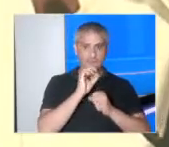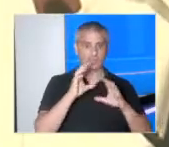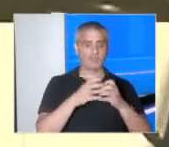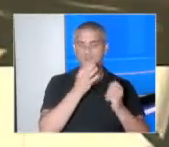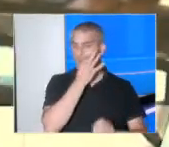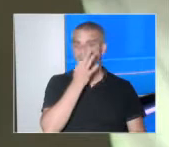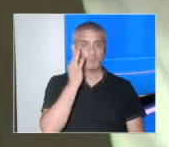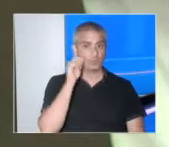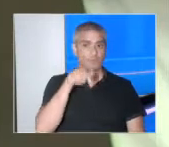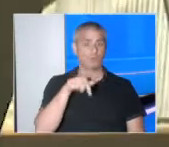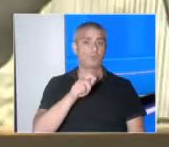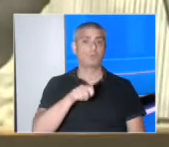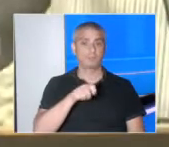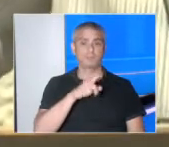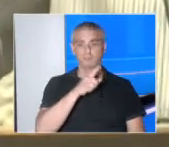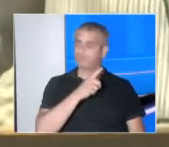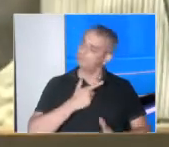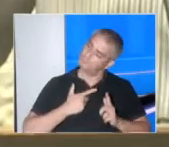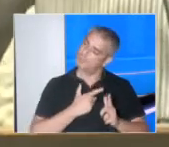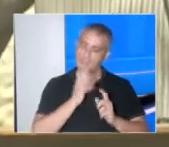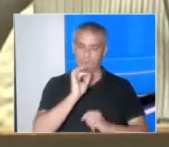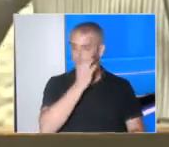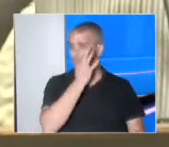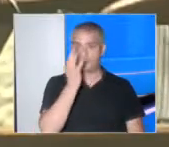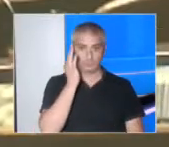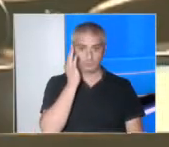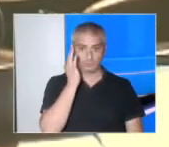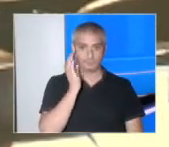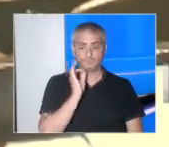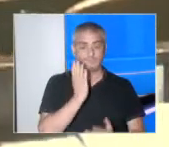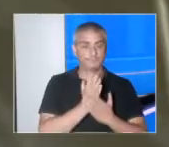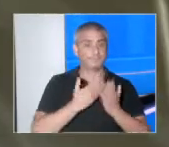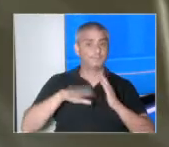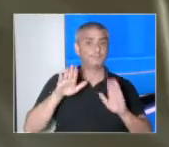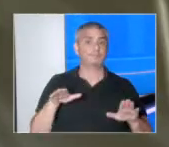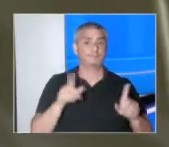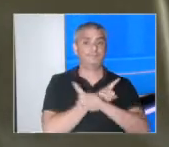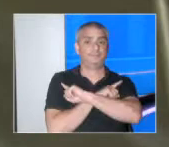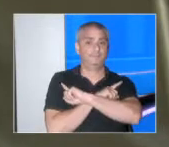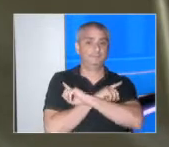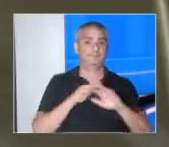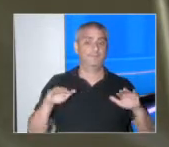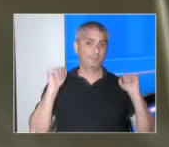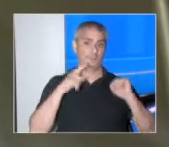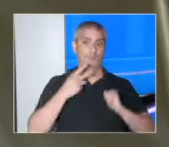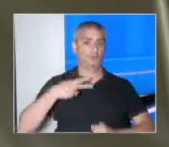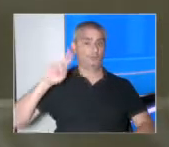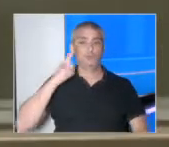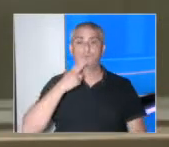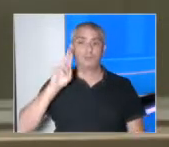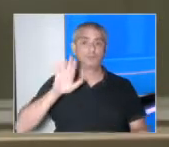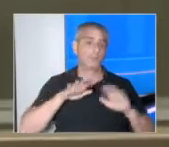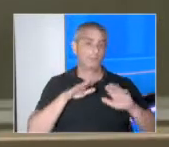החברה הבדואית כאן בכנסת, ונלחם רבות עבורם עד הצבעת אימנעות בהשפעת